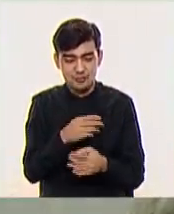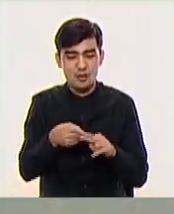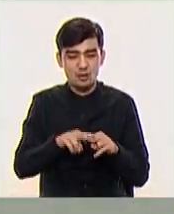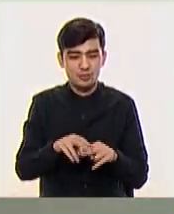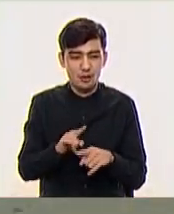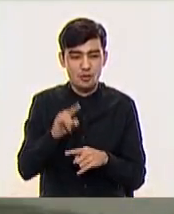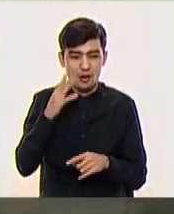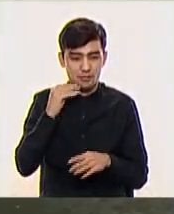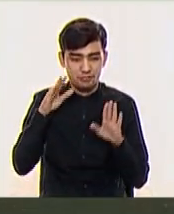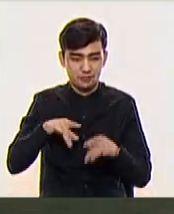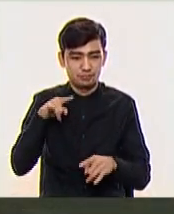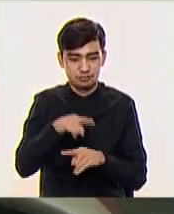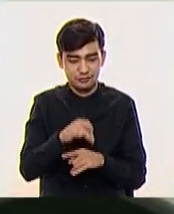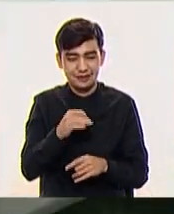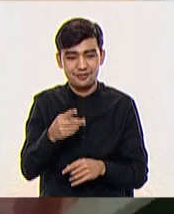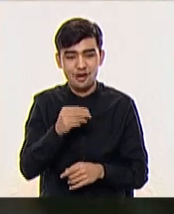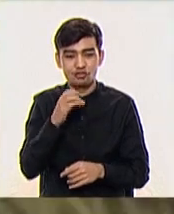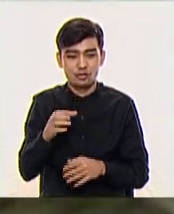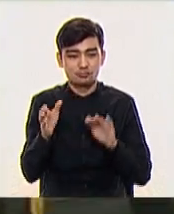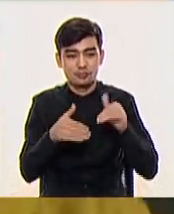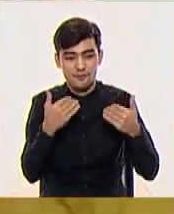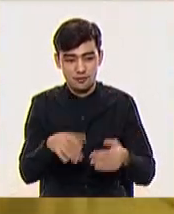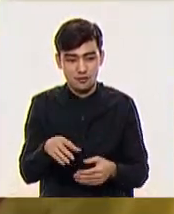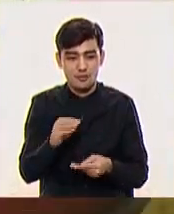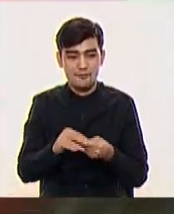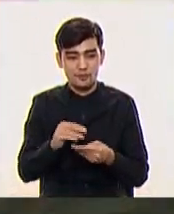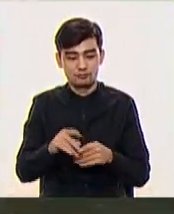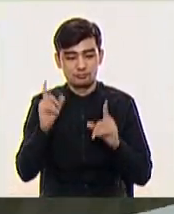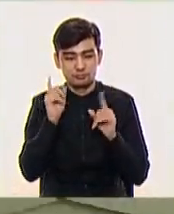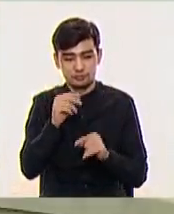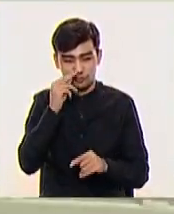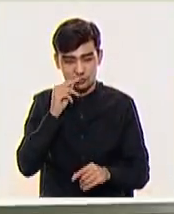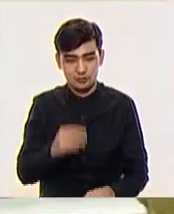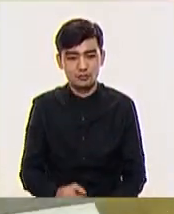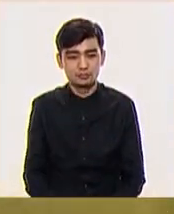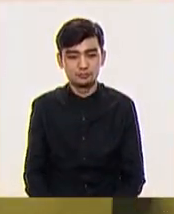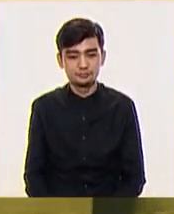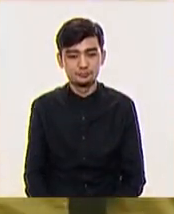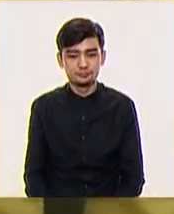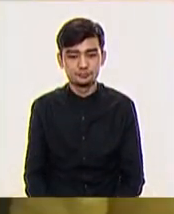пришлось сесть в Алматы. Но спустя два часа воздушное судно вылетело в Шымкент.